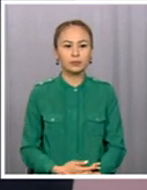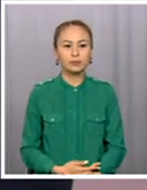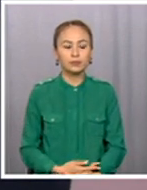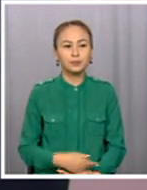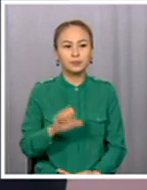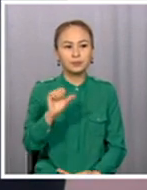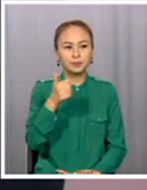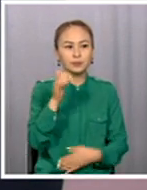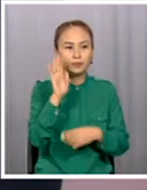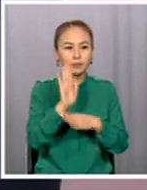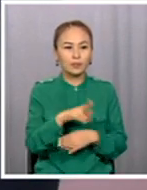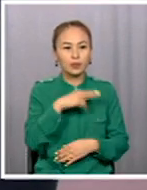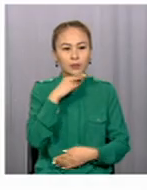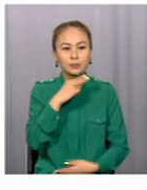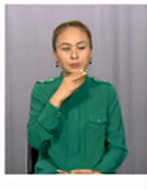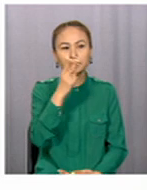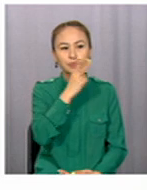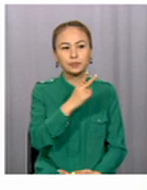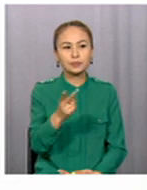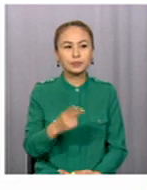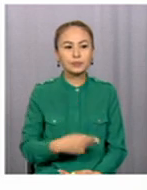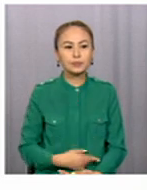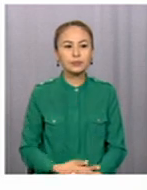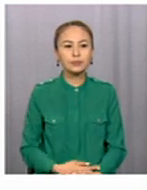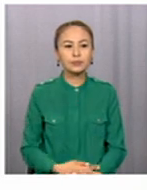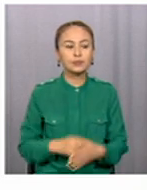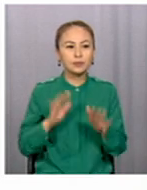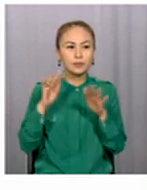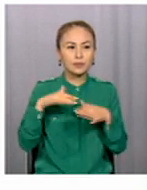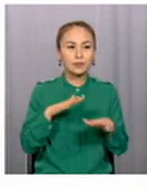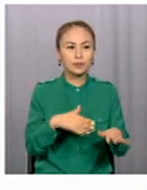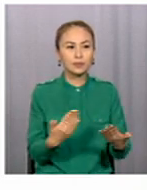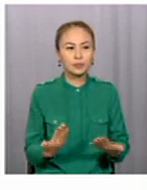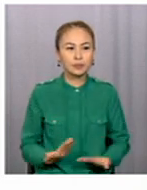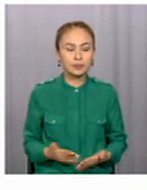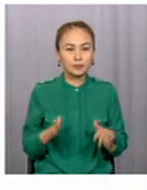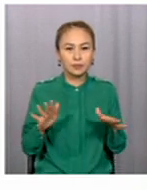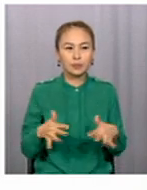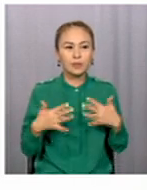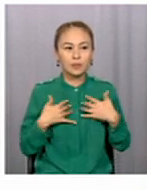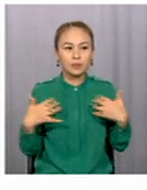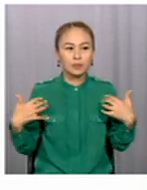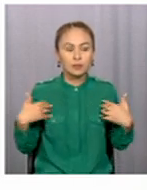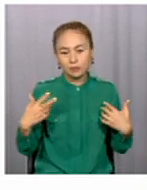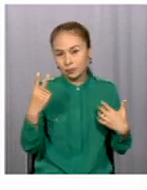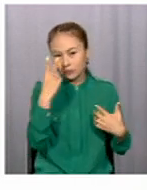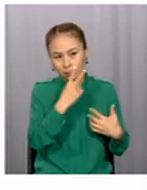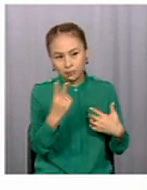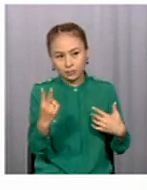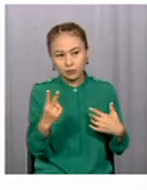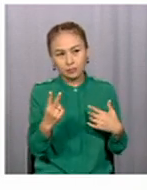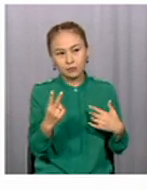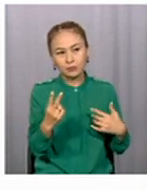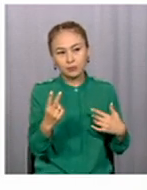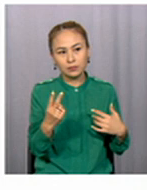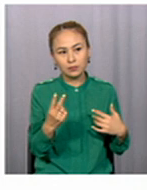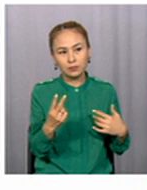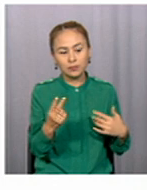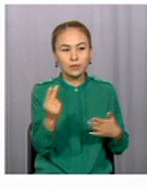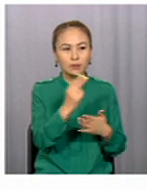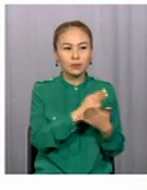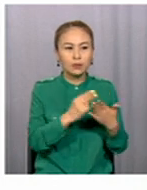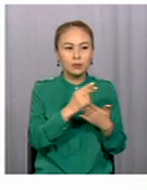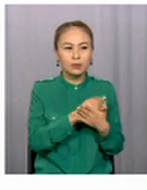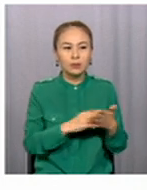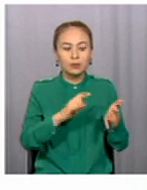Бірінші тапсырмаға назарымызды аударайық. Теңізде мекендейтін жануарларға қараңдар. Сурет салуды